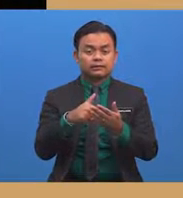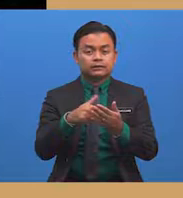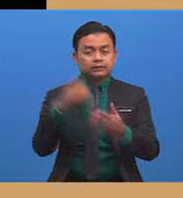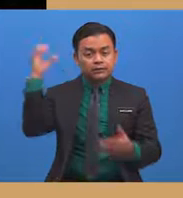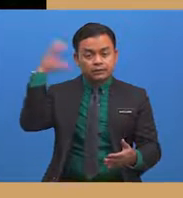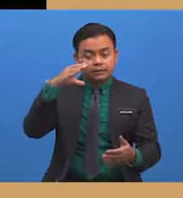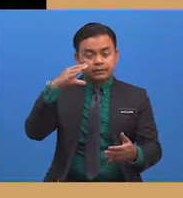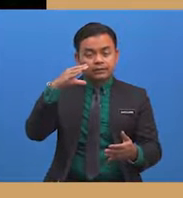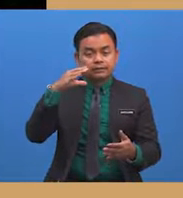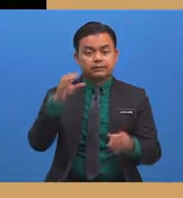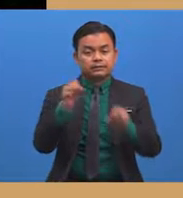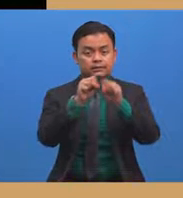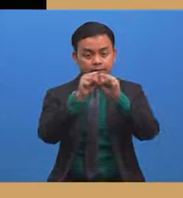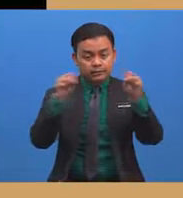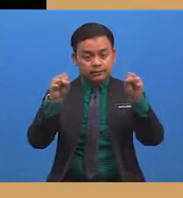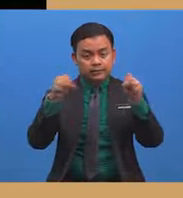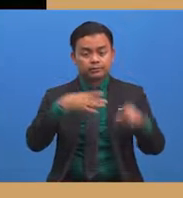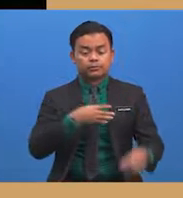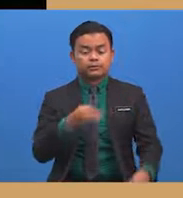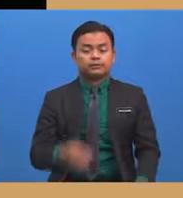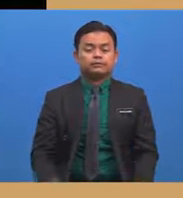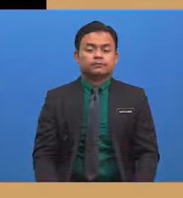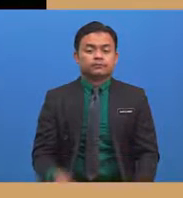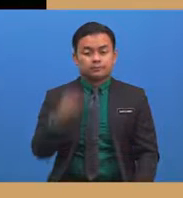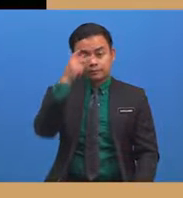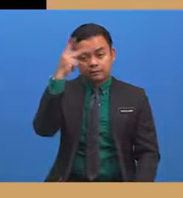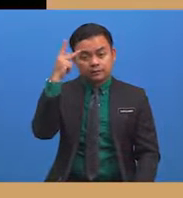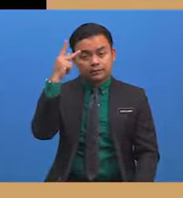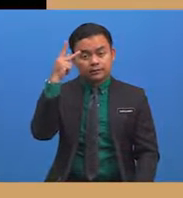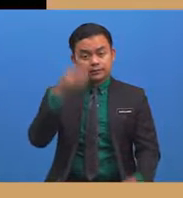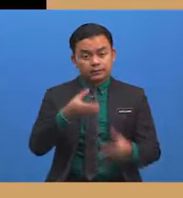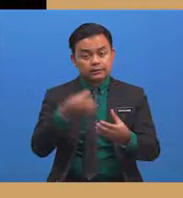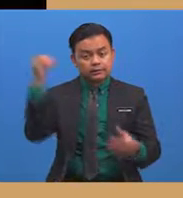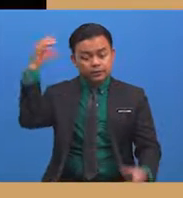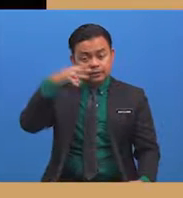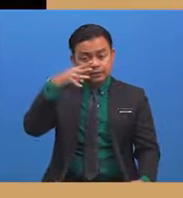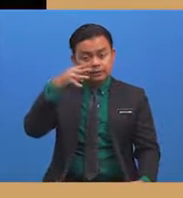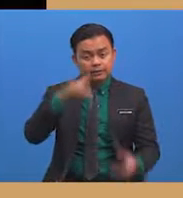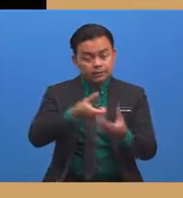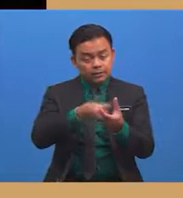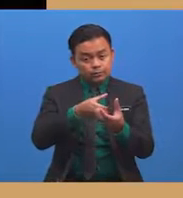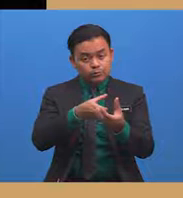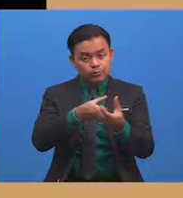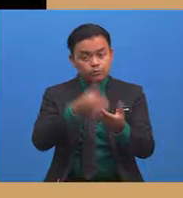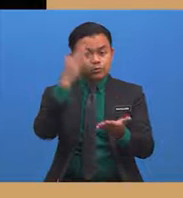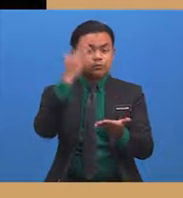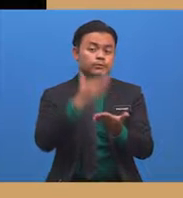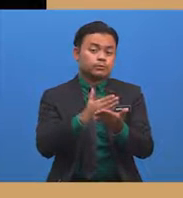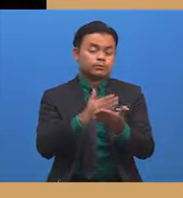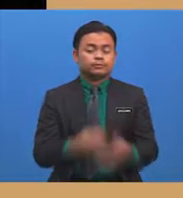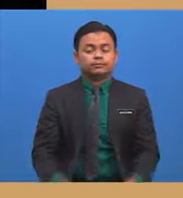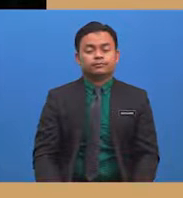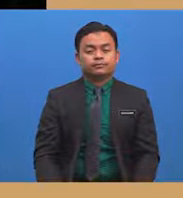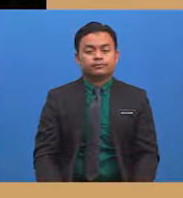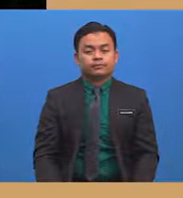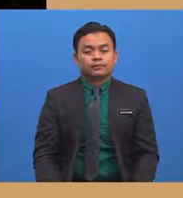kerana cahaya dari lampu solo telah terhalang oleh permukaan CD yang legap. Cahaya tidak dapat melalui